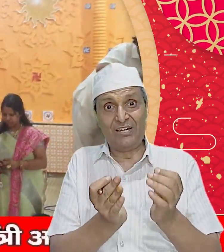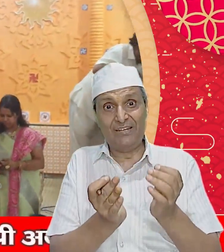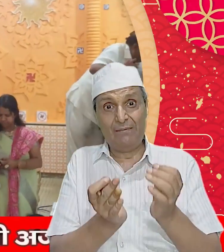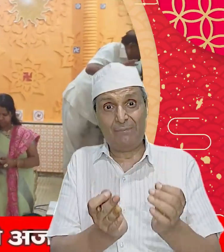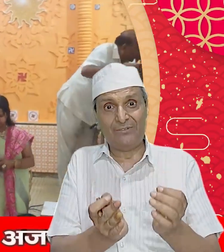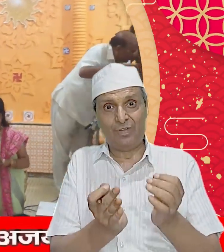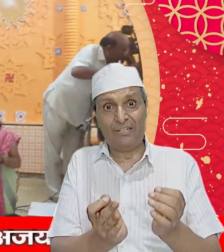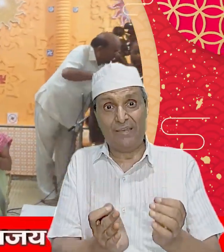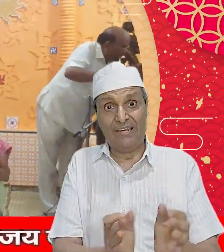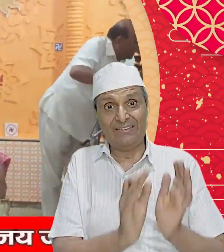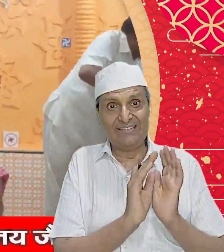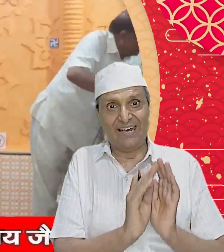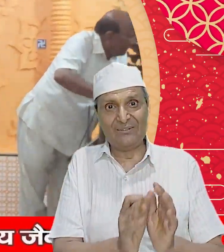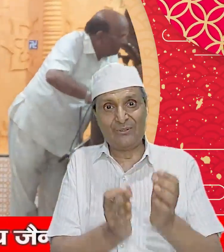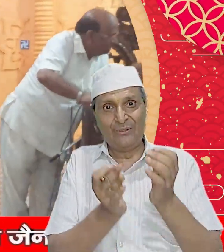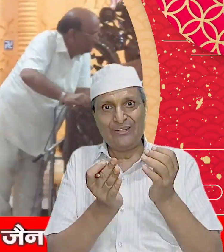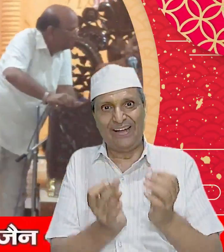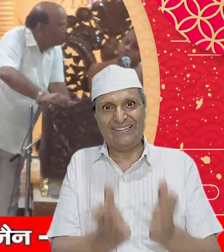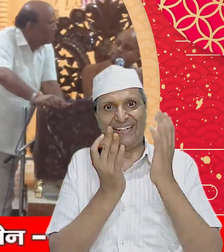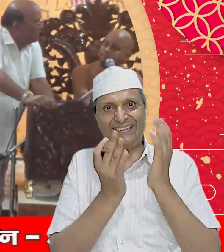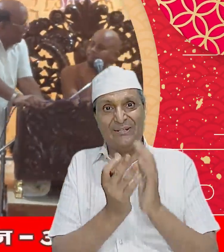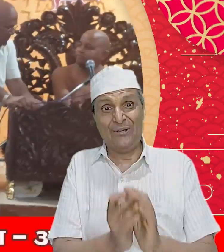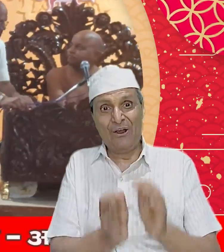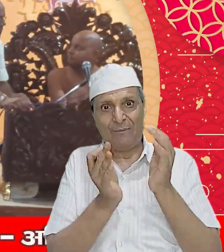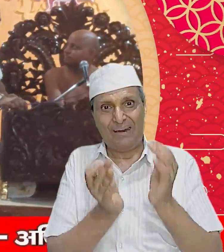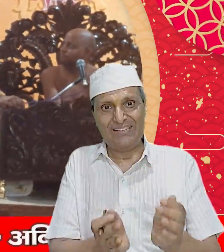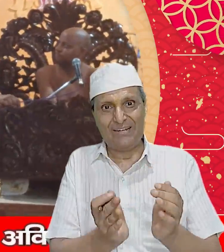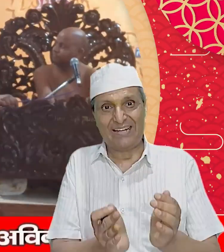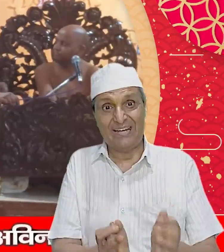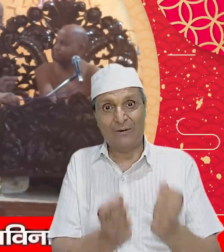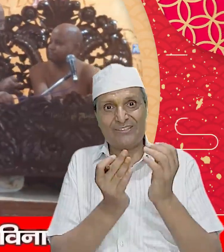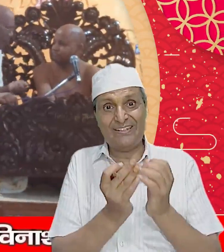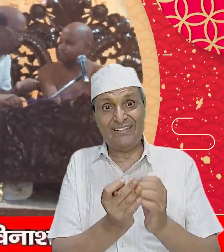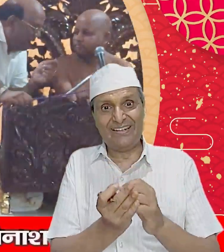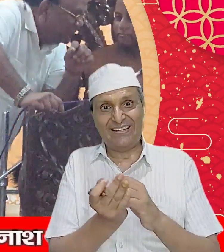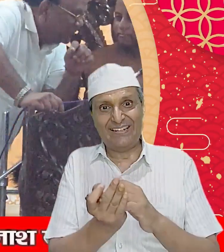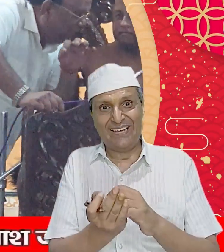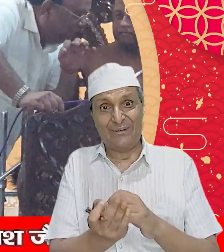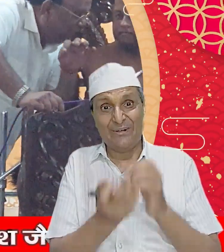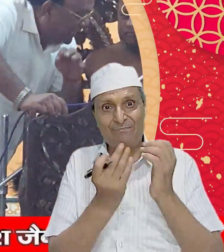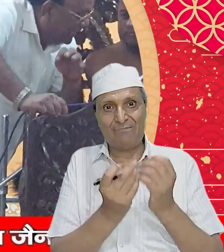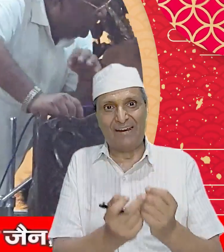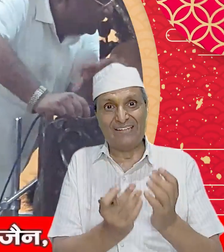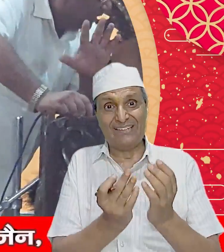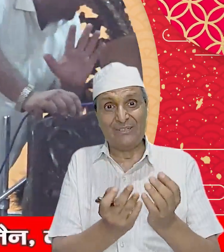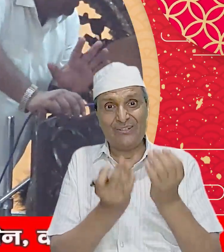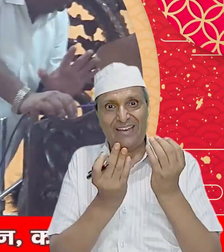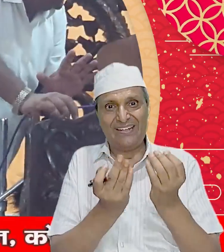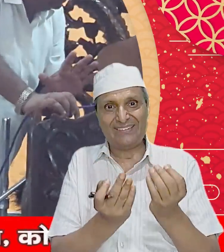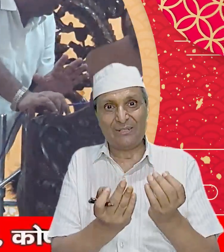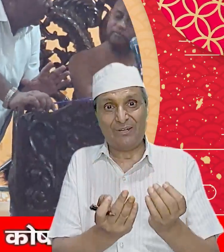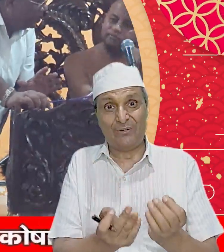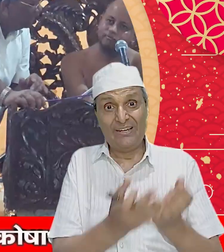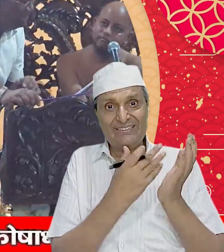है 4 महीने में भक्तों के बीच में तेरी धार को रोकना चाहती हूँ और बांध बनाकर उस गंगा की नदिया को मैं बहाना चाहती